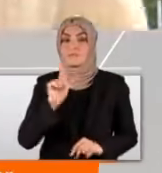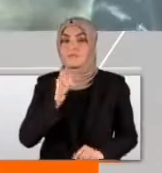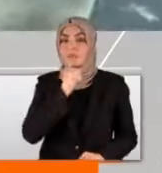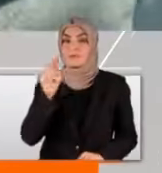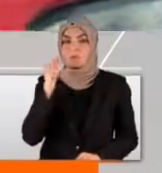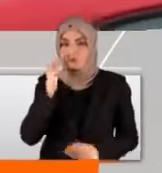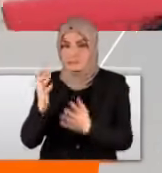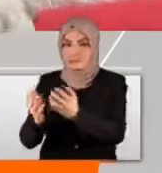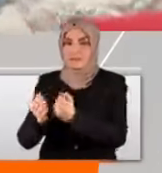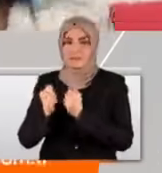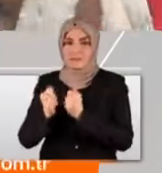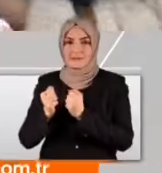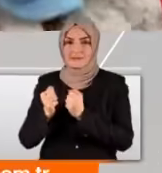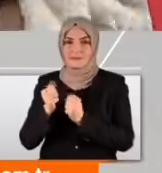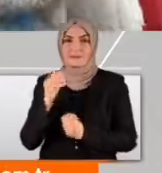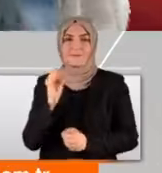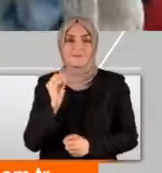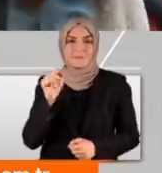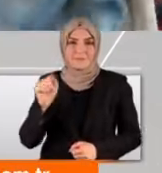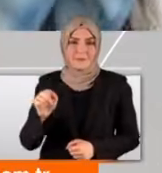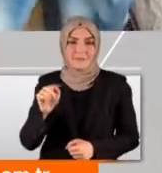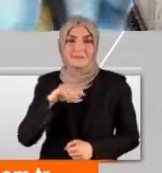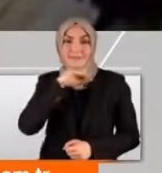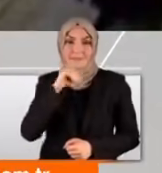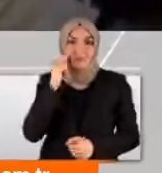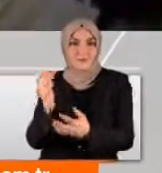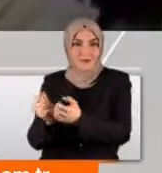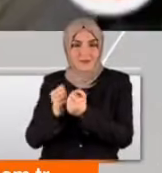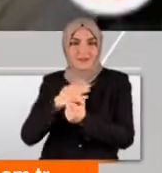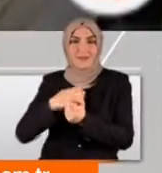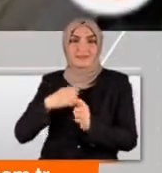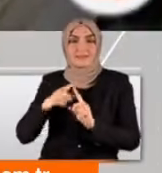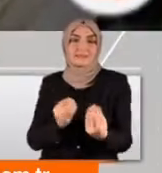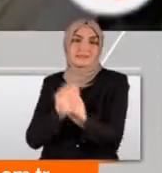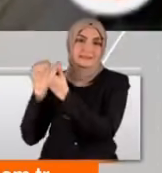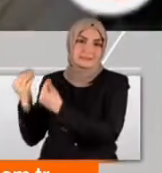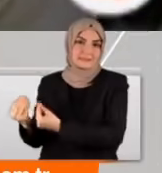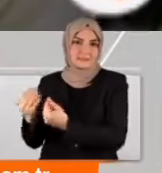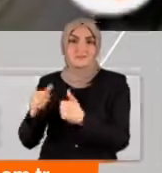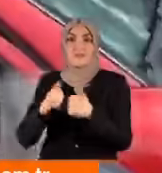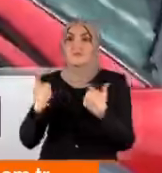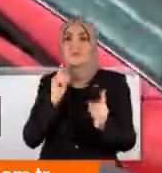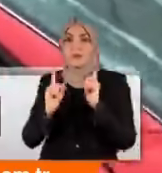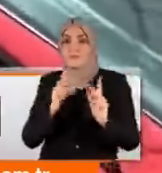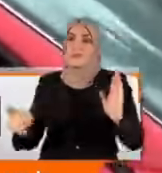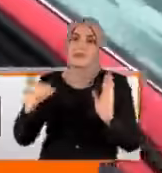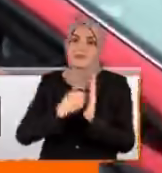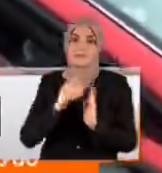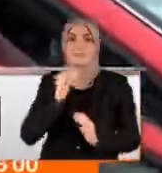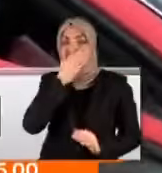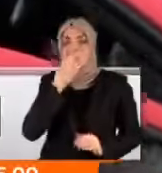sözen'in gözaltına alırken minik Asya dedesi tarafından annesine teslim edildi çifti Boşanma davasına Bir de çocuk kaçırma